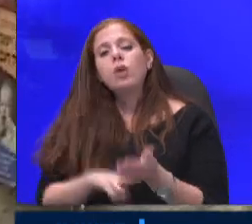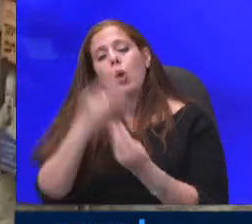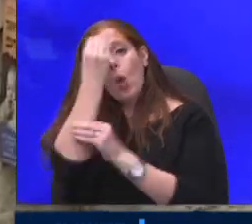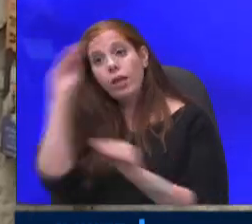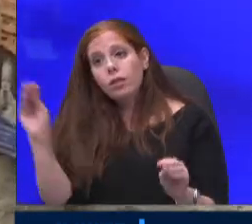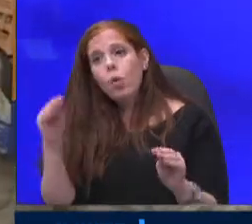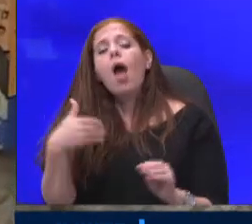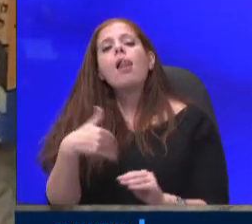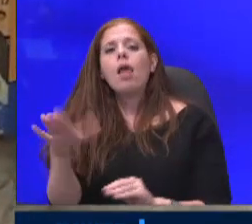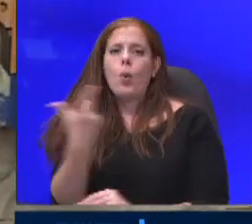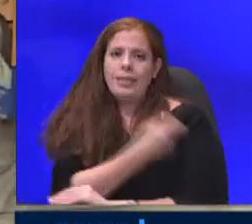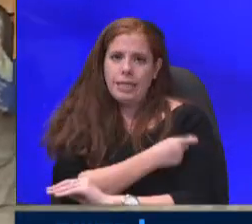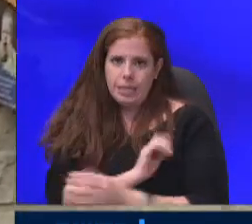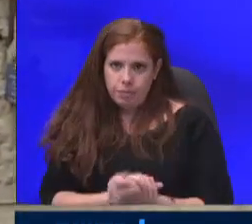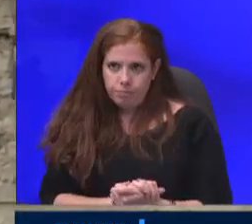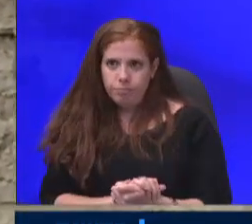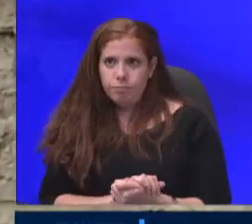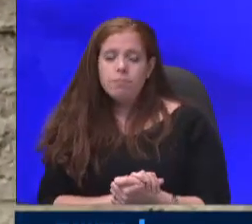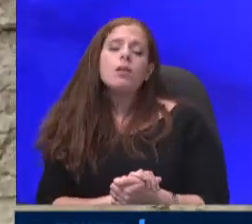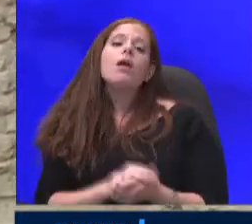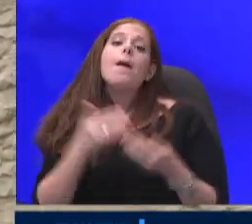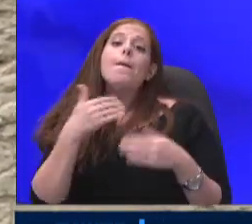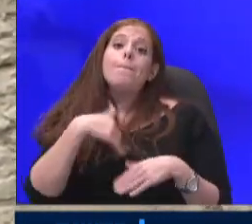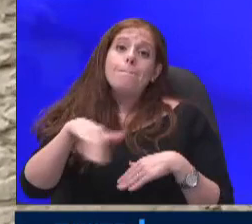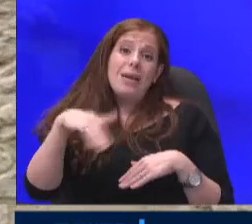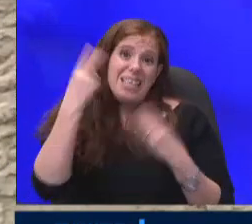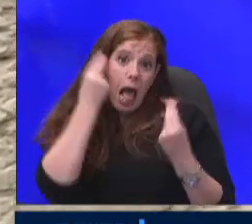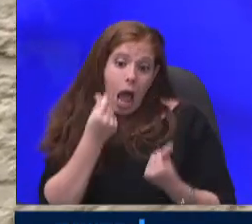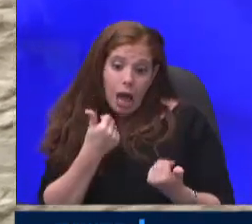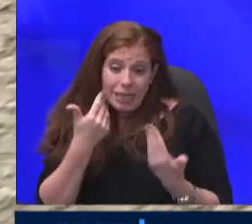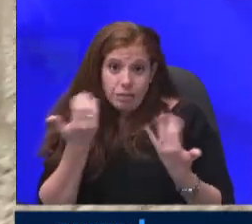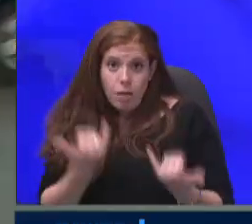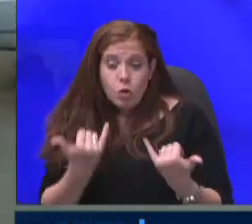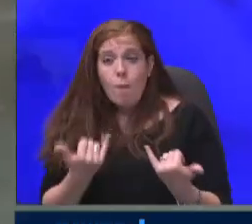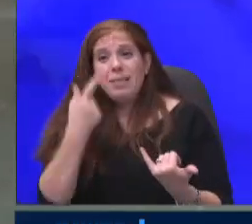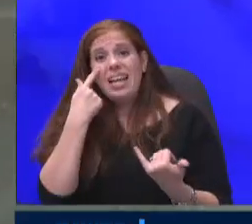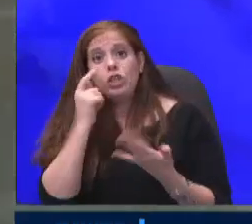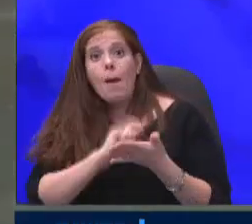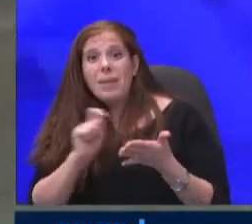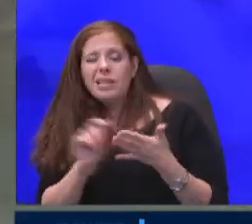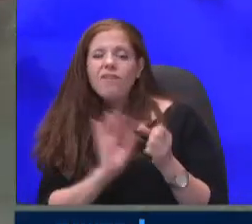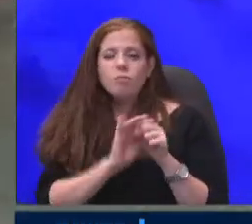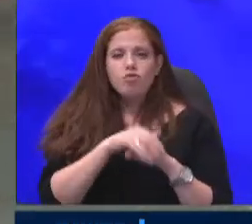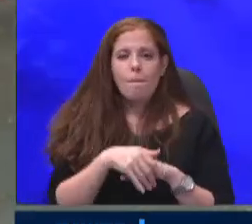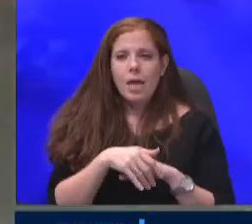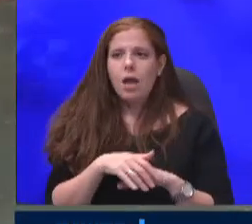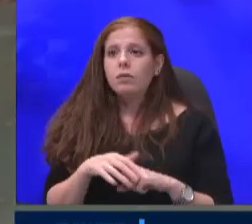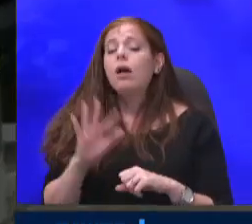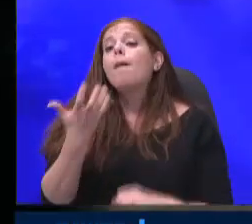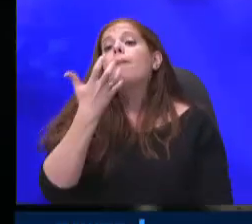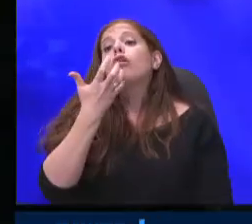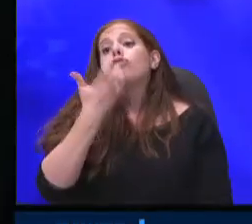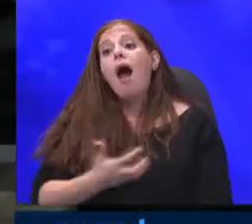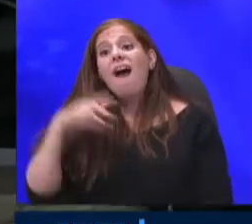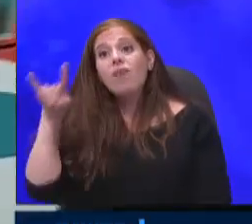להתחסן. ברחוב החרדי היום נראה שהמכתב בשם הרבנים התחיל להשפיע. מה שהרב חיים קניבסקי יגיד, זה מה שאני